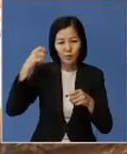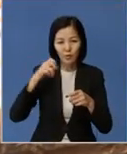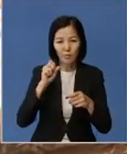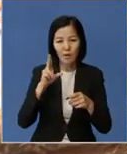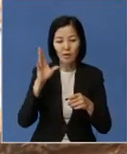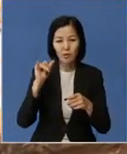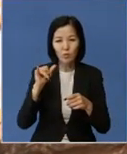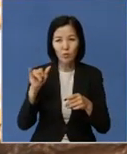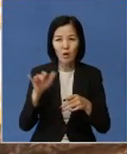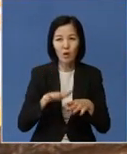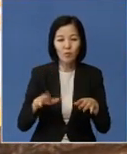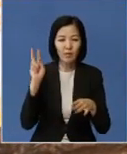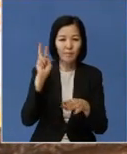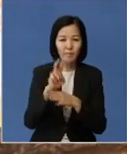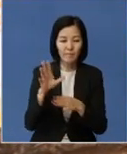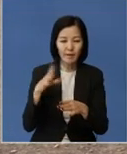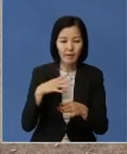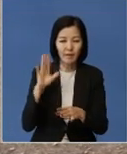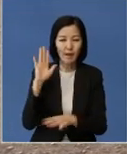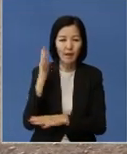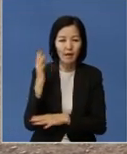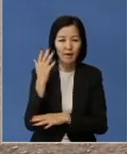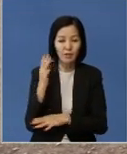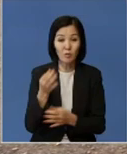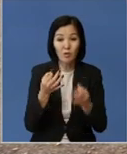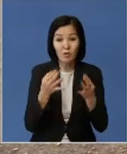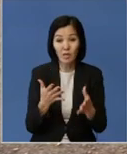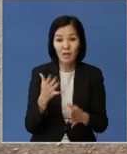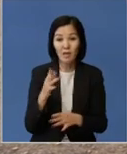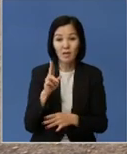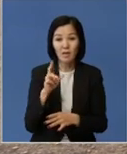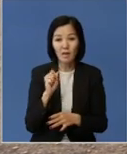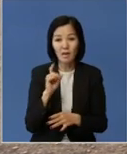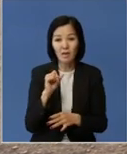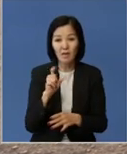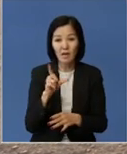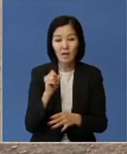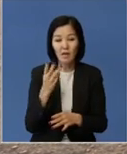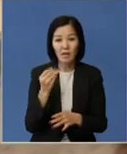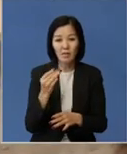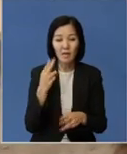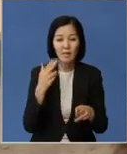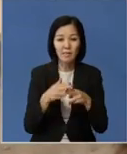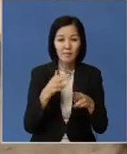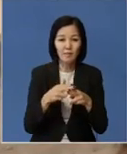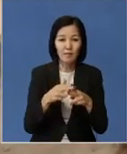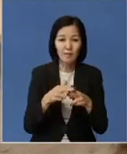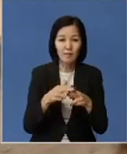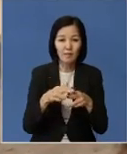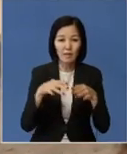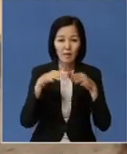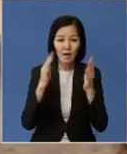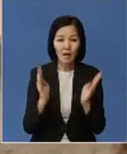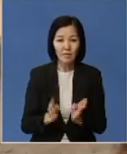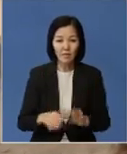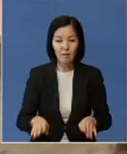ауданына аттанды. Әріптестерім экзотикалық ағаш іздеген, сөйтсе кәдімгі қарағаш екен. Ал темір істікке ілінген жемістер асқабақтары,